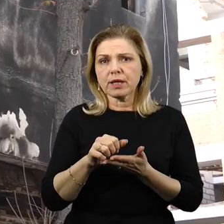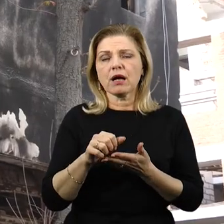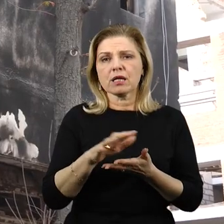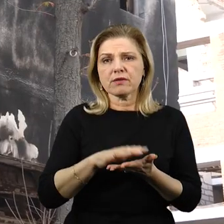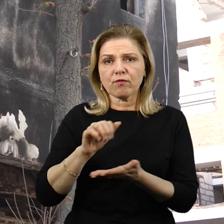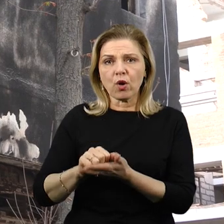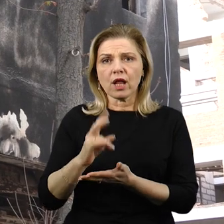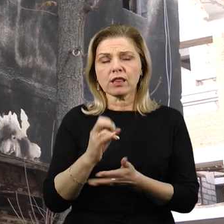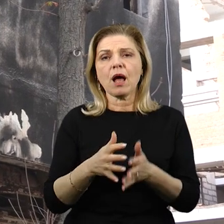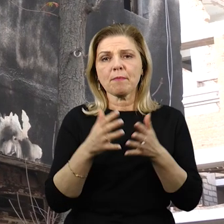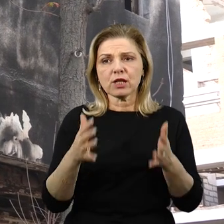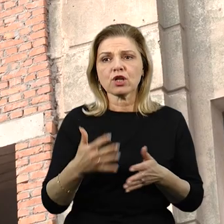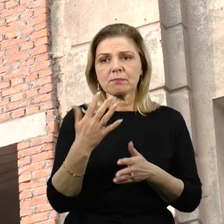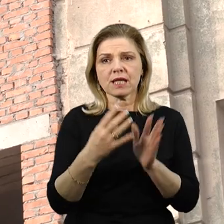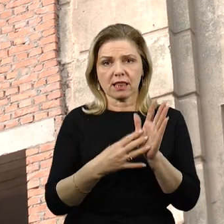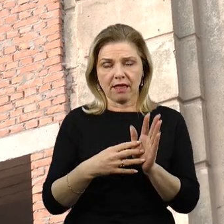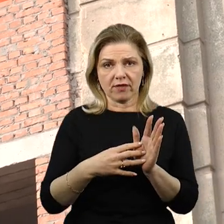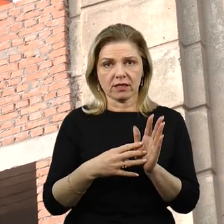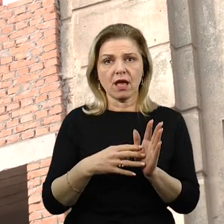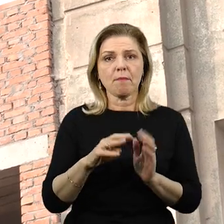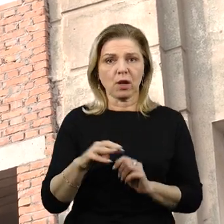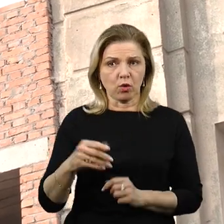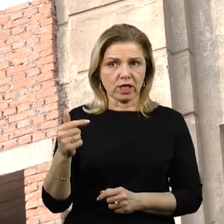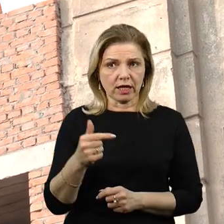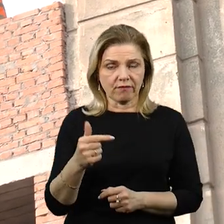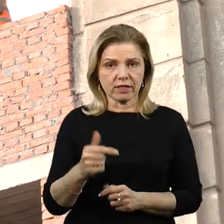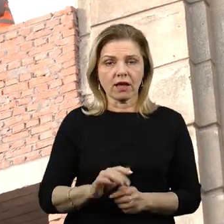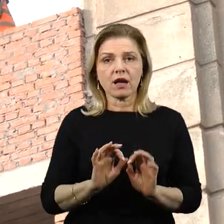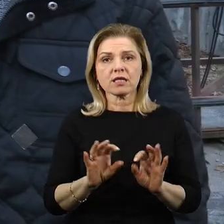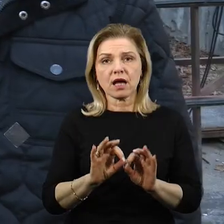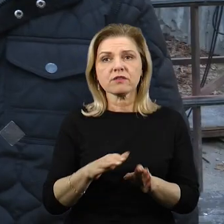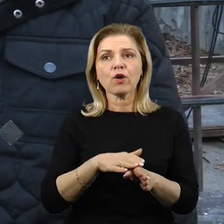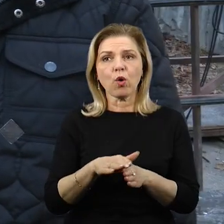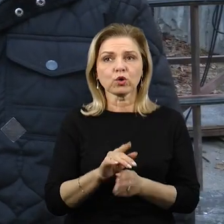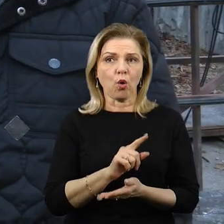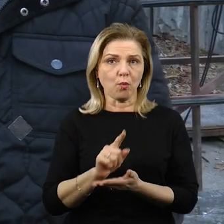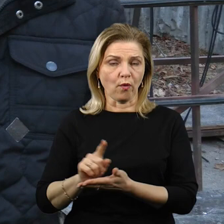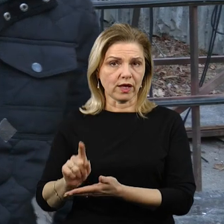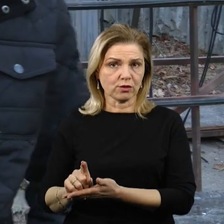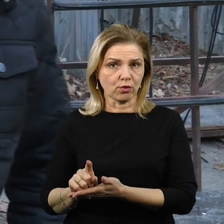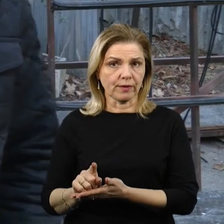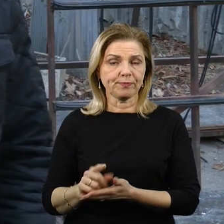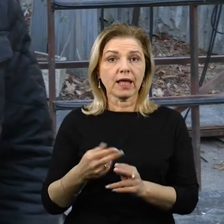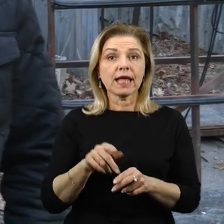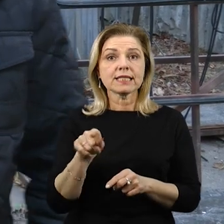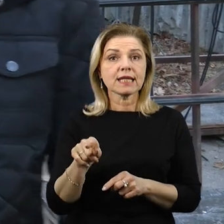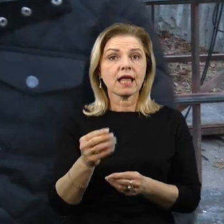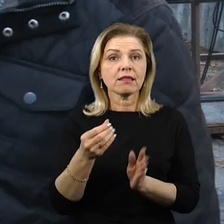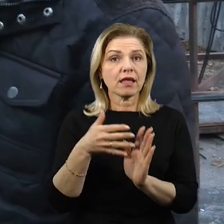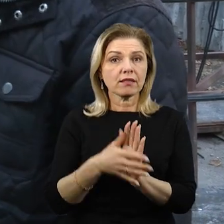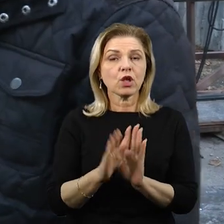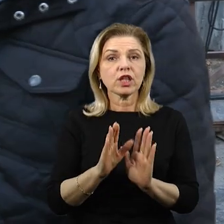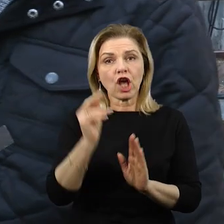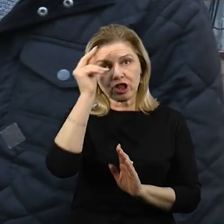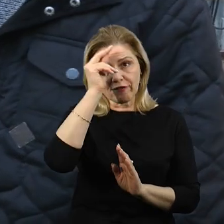грвень розповідає тимчасово виконуючий обов'язки директора Михайло надич але це тільки на навчальний корпус мається на уваз А те що ви